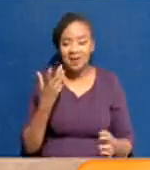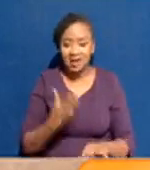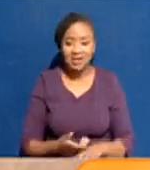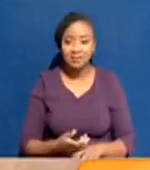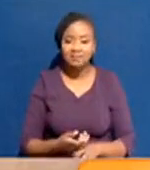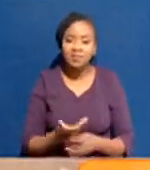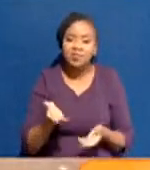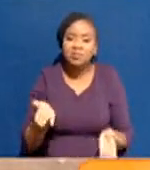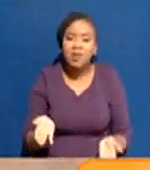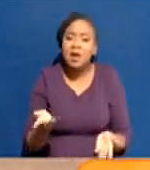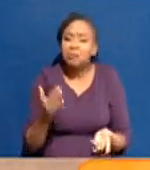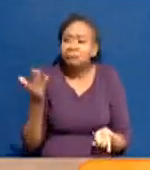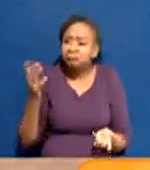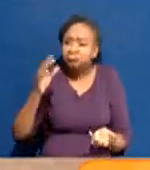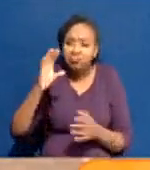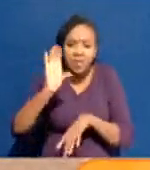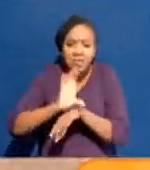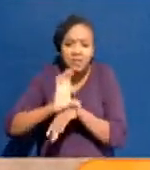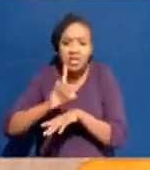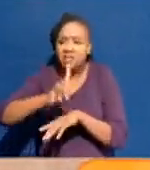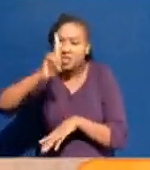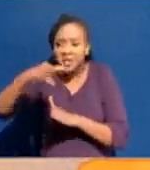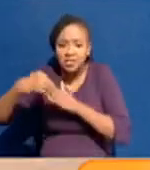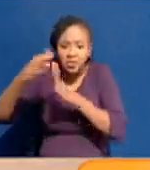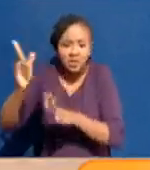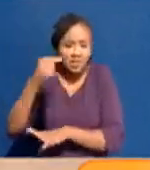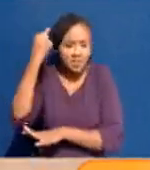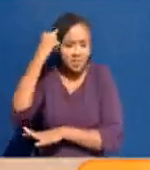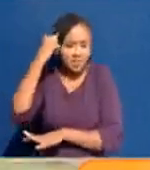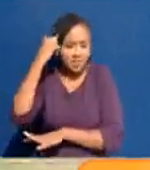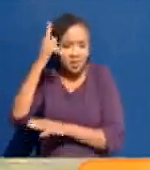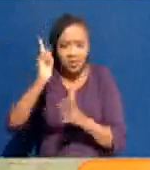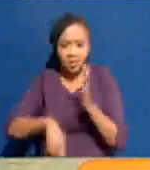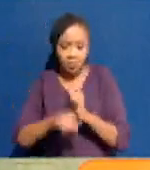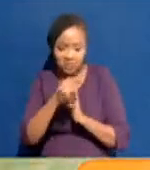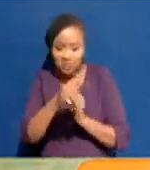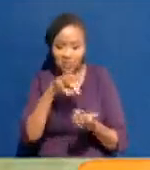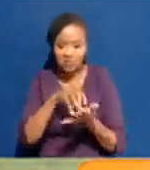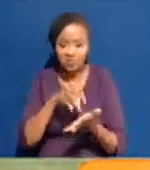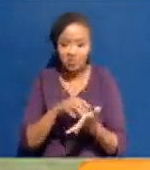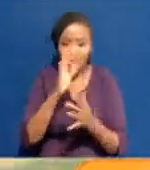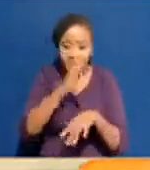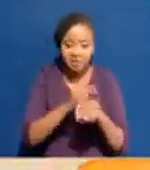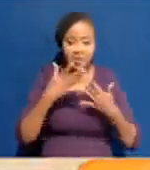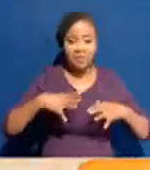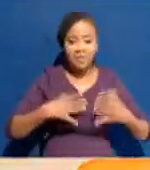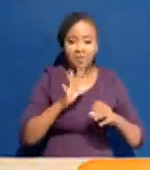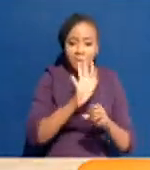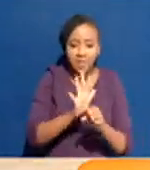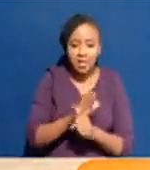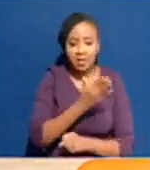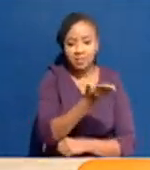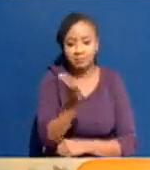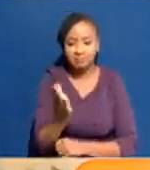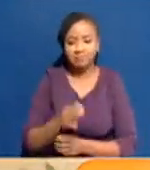je, viongozi wa kidini wanamtizama upi kuhusiana na mauaji haya ya mtutu wa bunduki yanayozidi kushuhudiwa na kuacha wenyeji na makovu